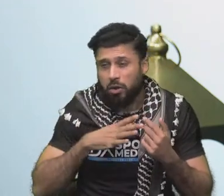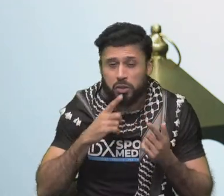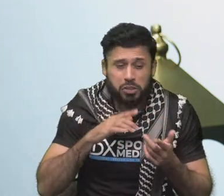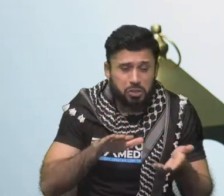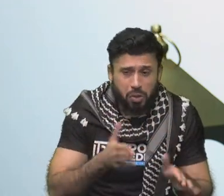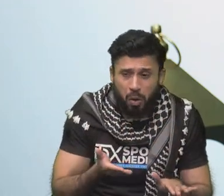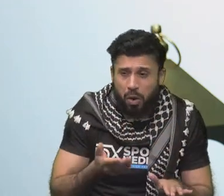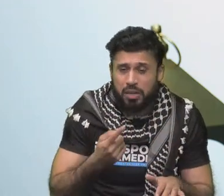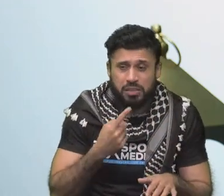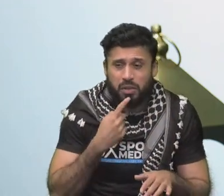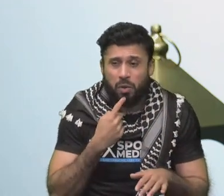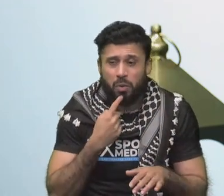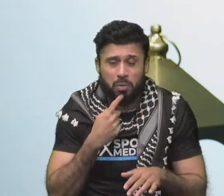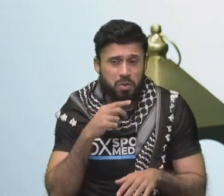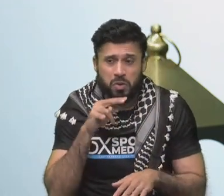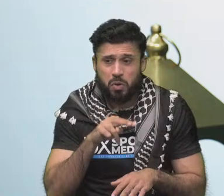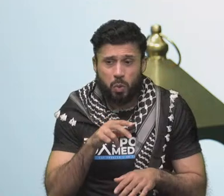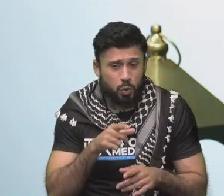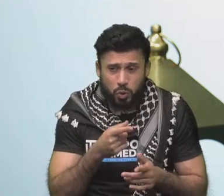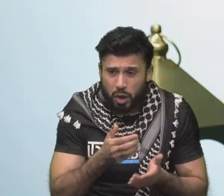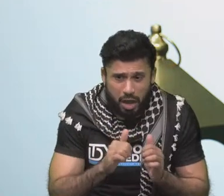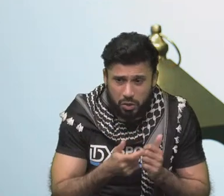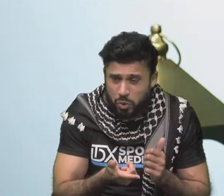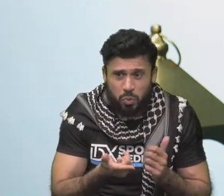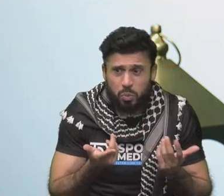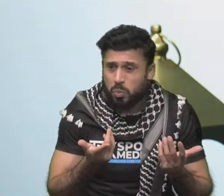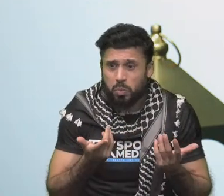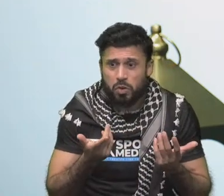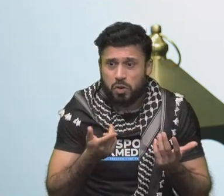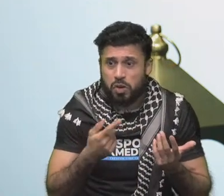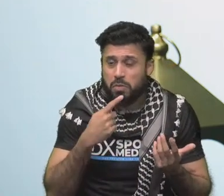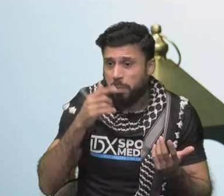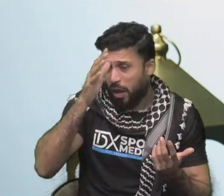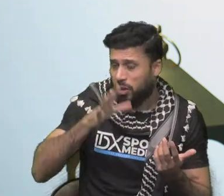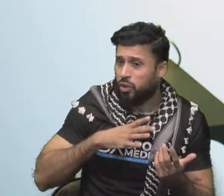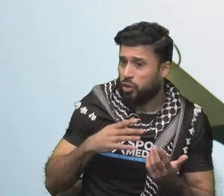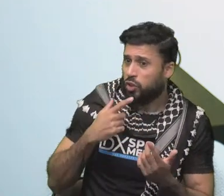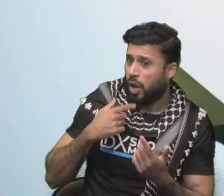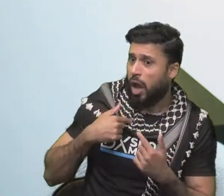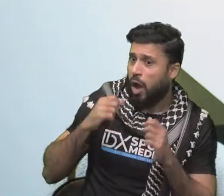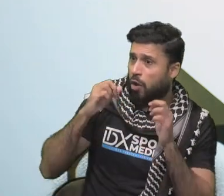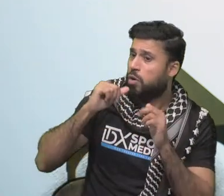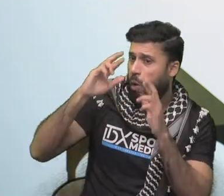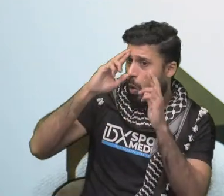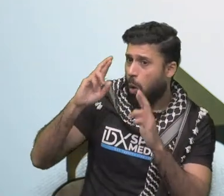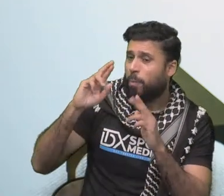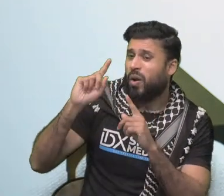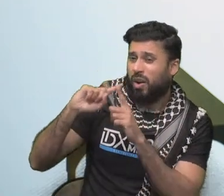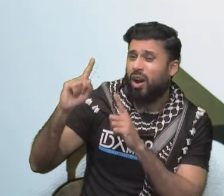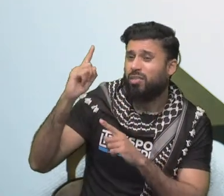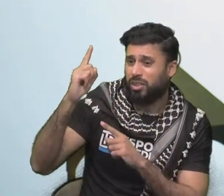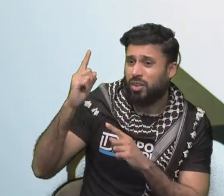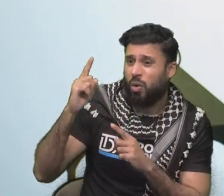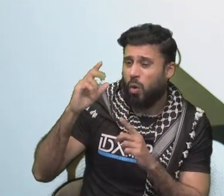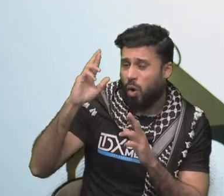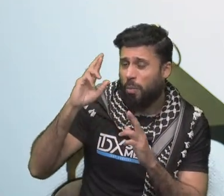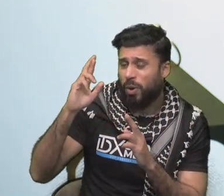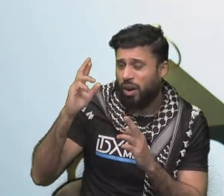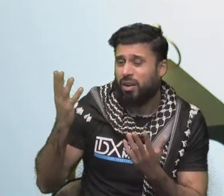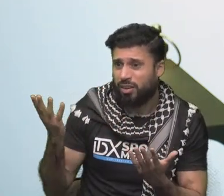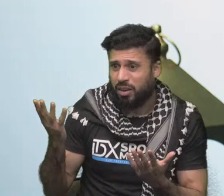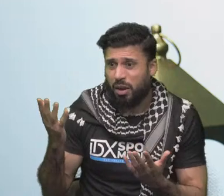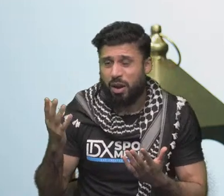you? And he said, أرجو الله, I have hope in Allah subhanahu wa ta'ala, wa akhafu dhanbi, wa akhafu